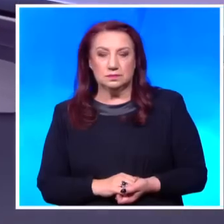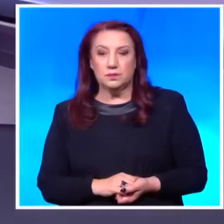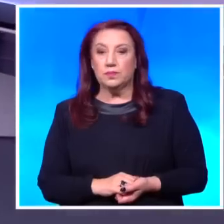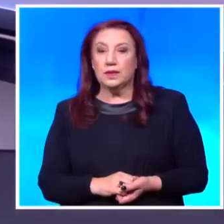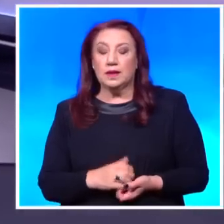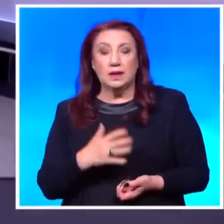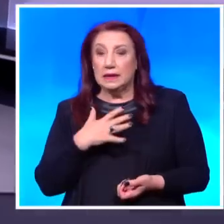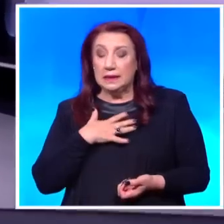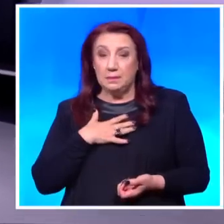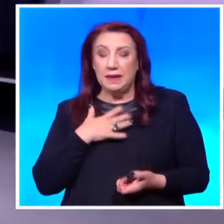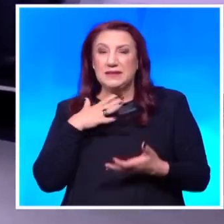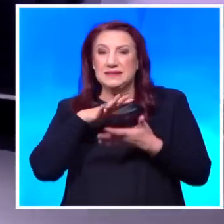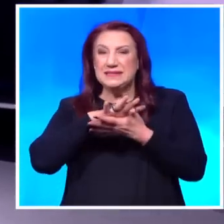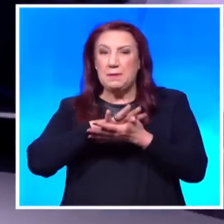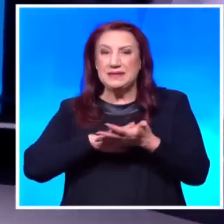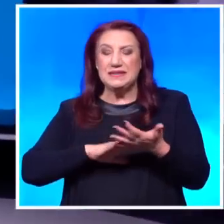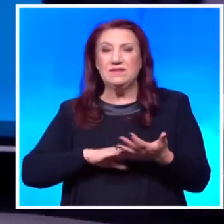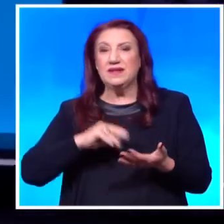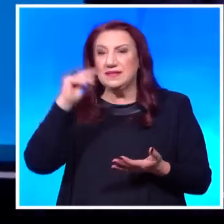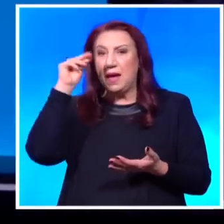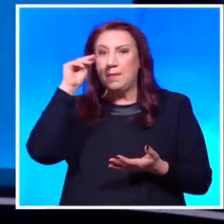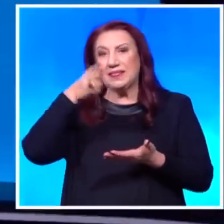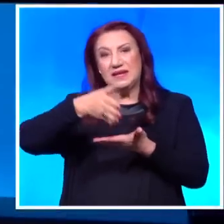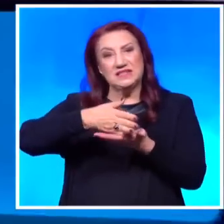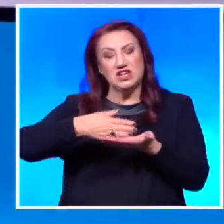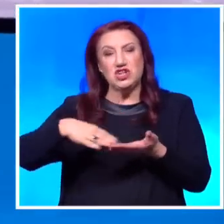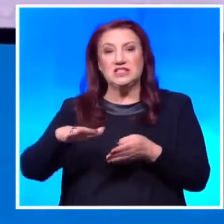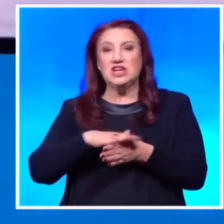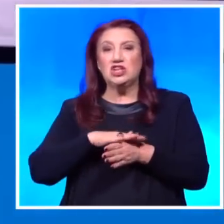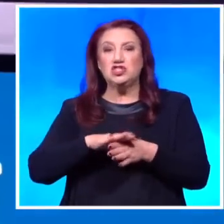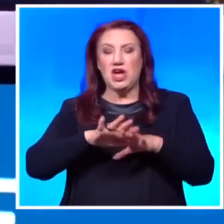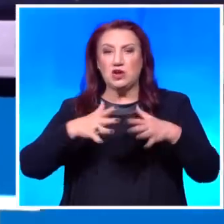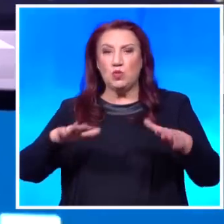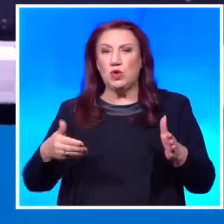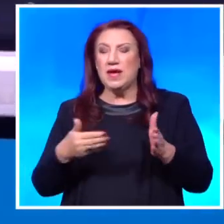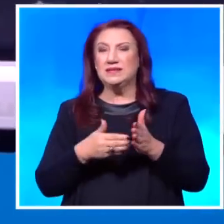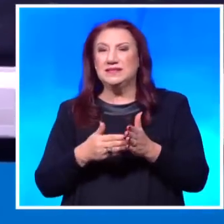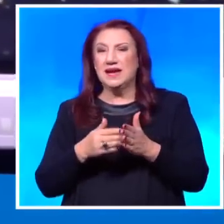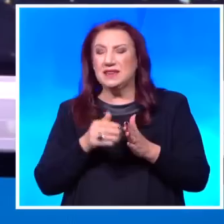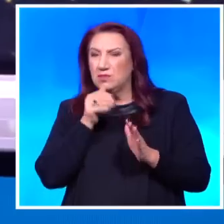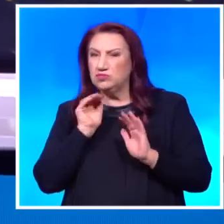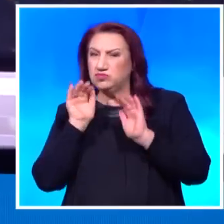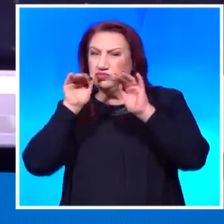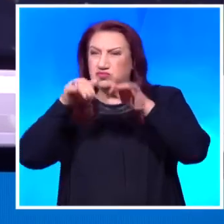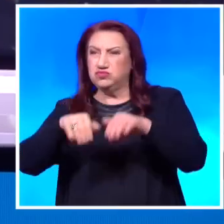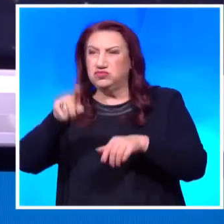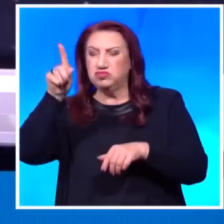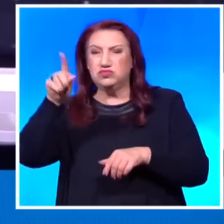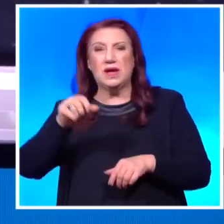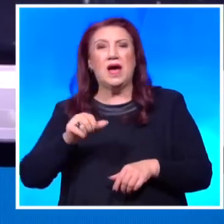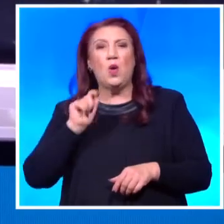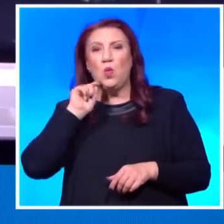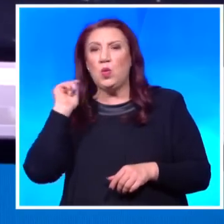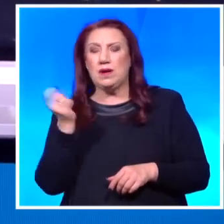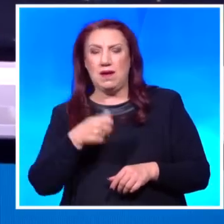Има ли замърсяване в българската акватория на Черно море заради разлива от украински язовир? В разгара на туристическото лято